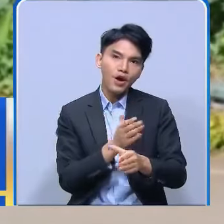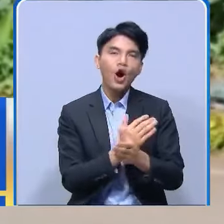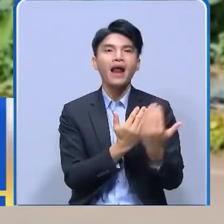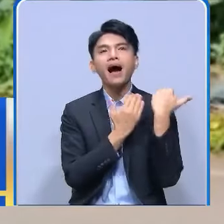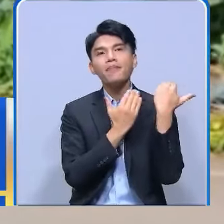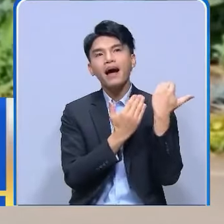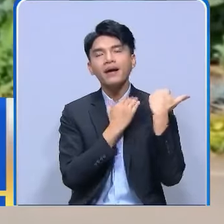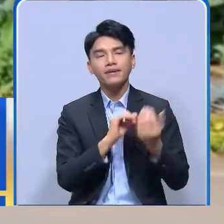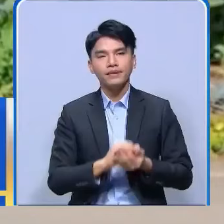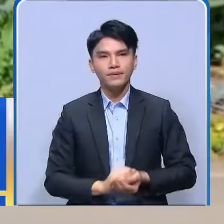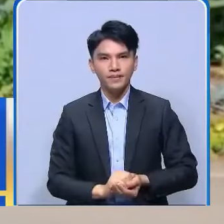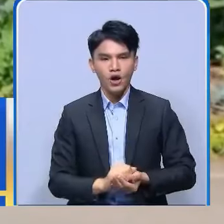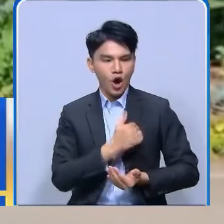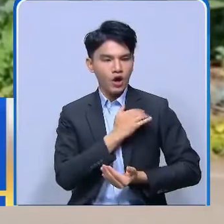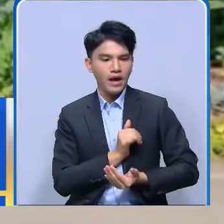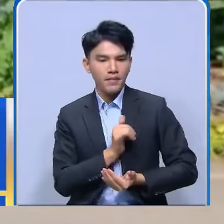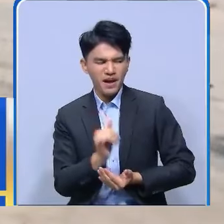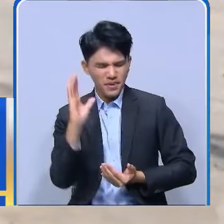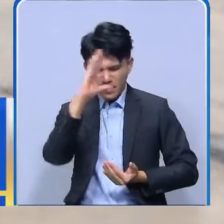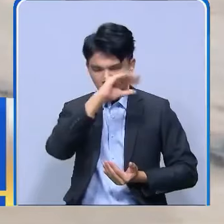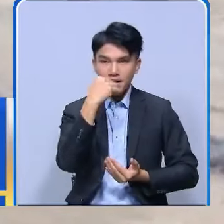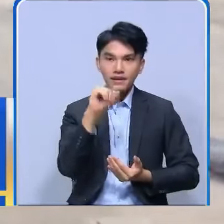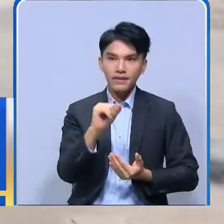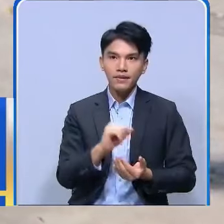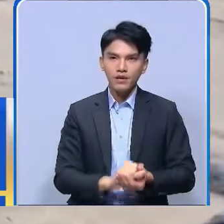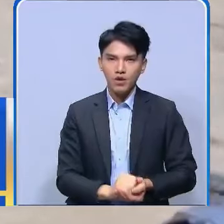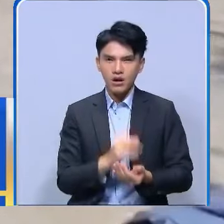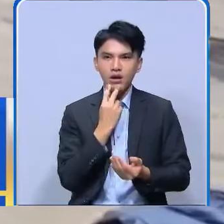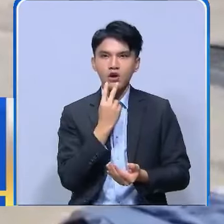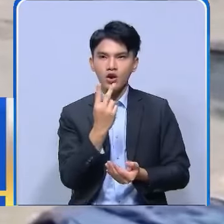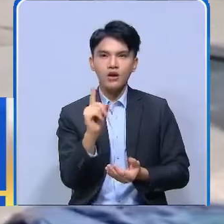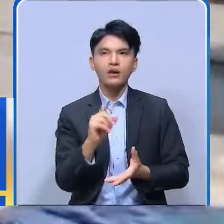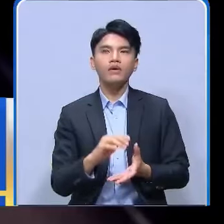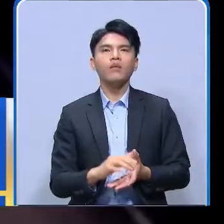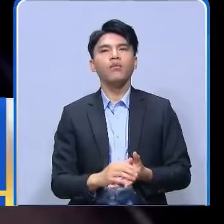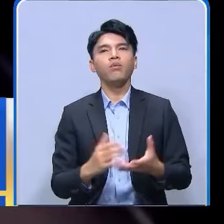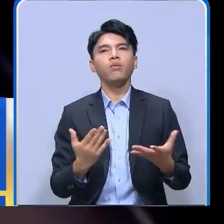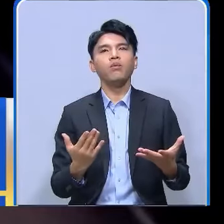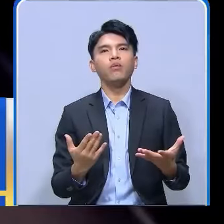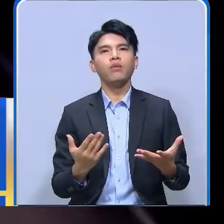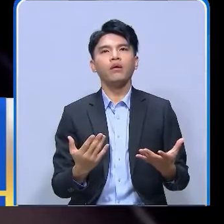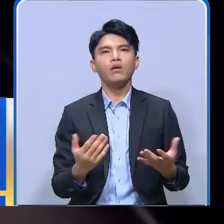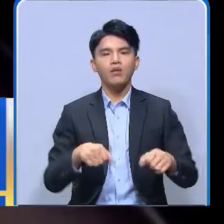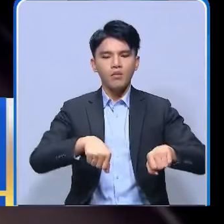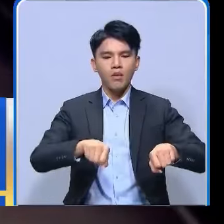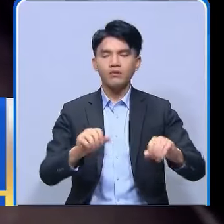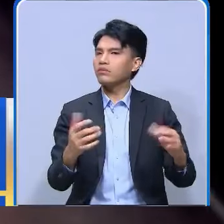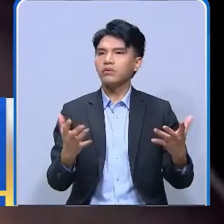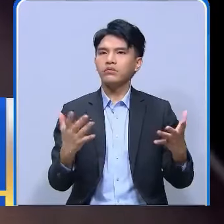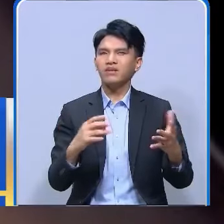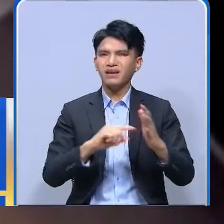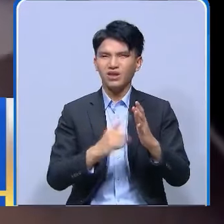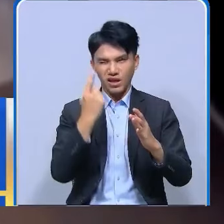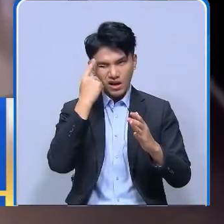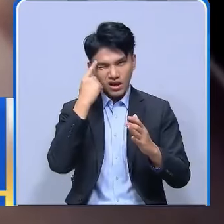านขณะจะเข้าห้องน้ำประมาณ4ทุ่มหันไปมองอีกทีเอ้ารถของน้าชายไม่อยู่แล้วทีแรกก็คิดว่า